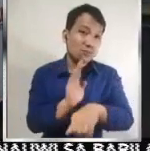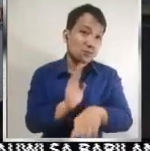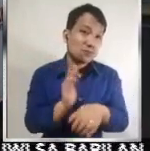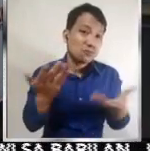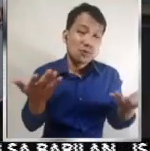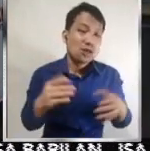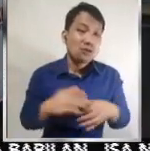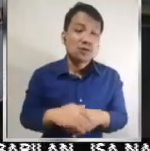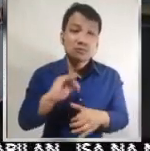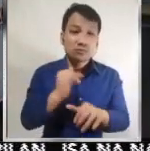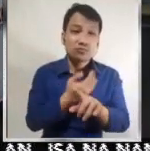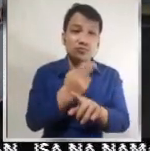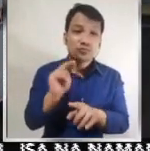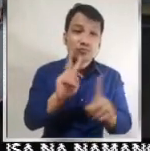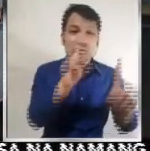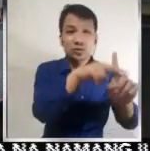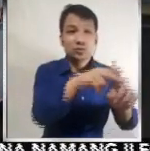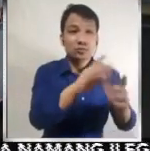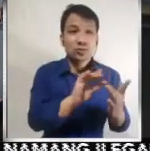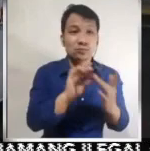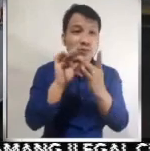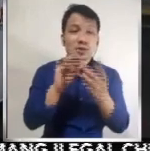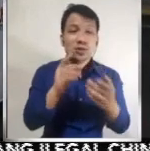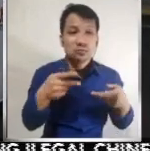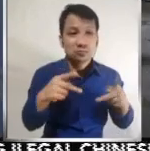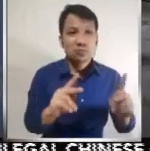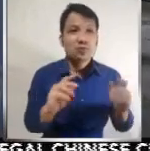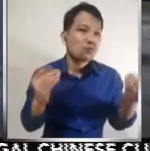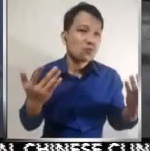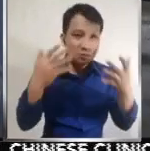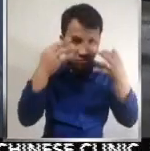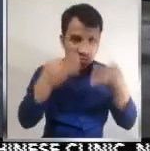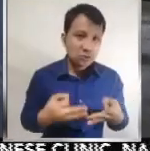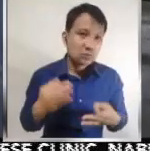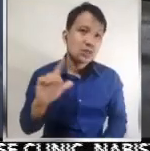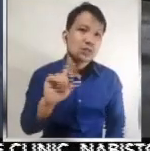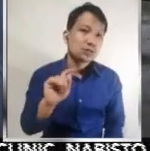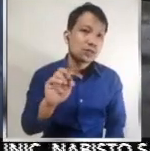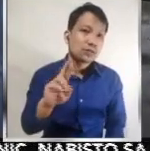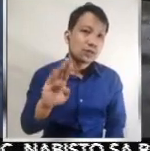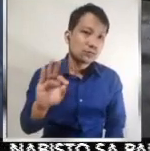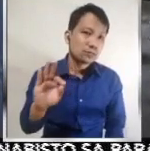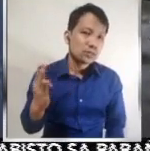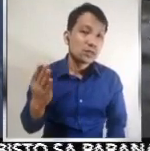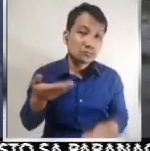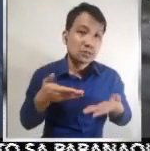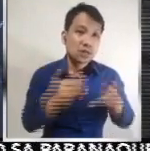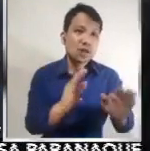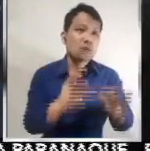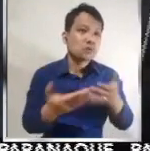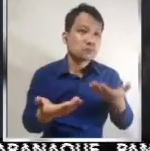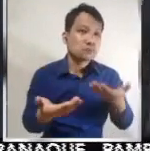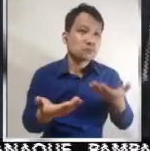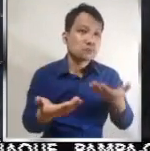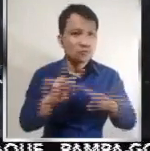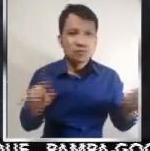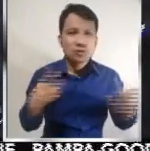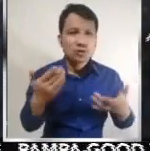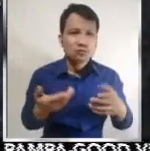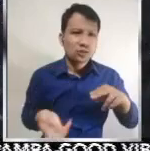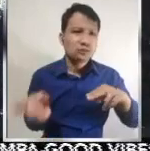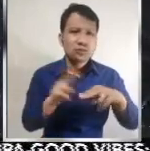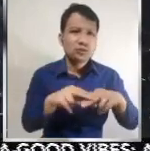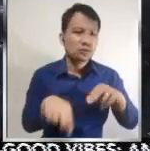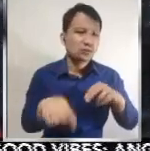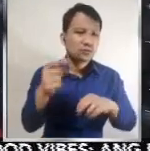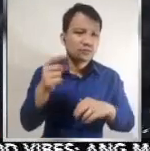nag-apply ng special permit, pero wala pang desisyon ng LTFRB. Kung sakaling payagan, wala raw silang taas pasahe kahit kalahati lang ang